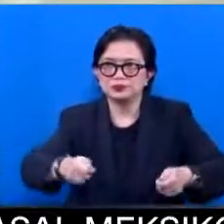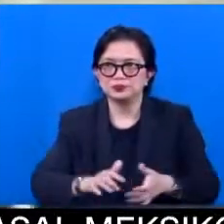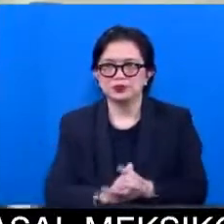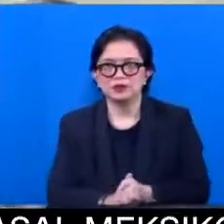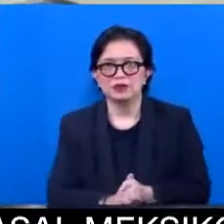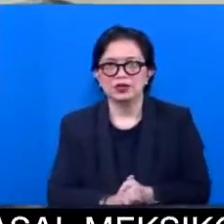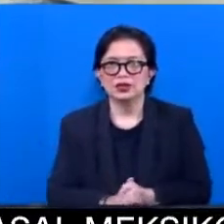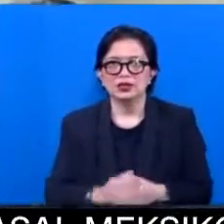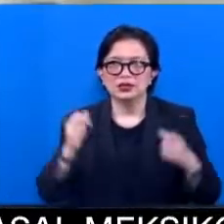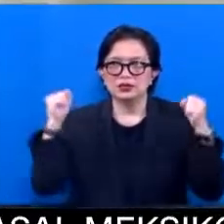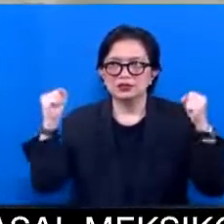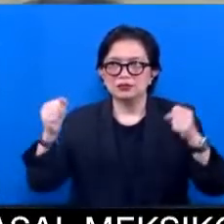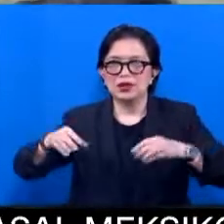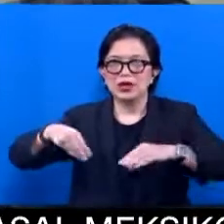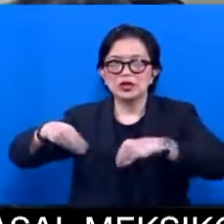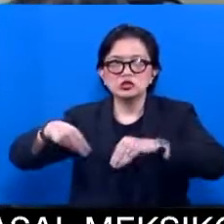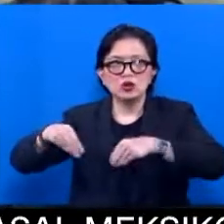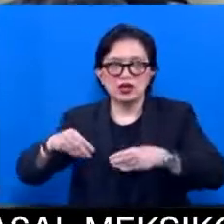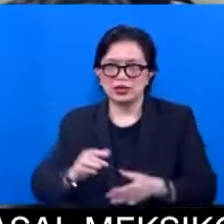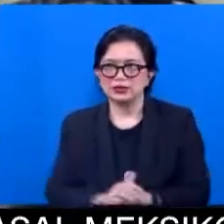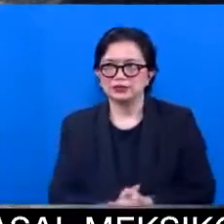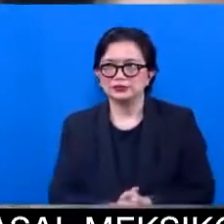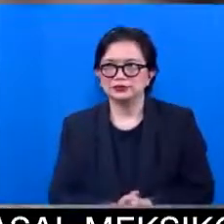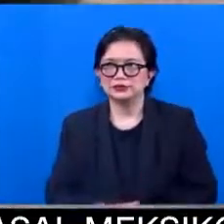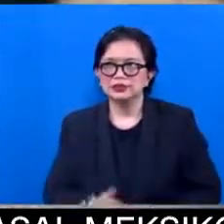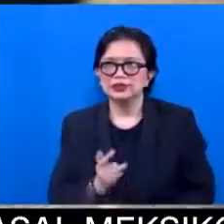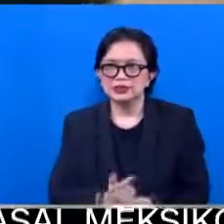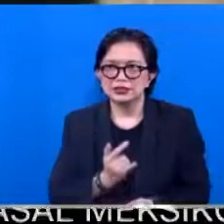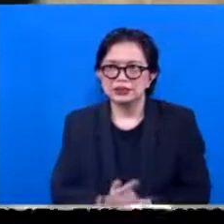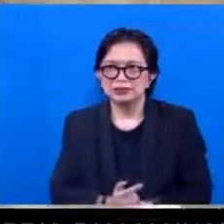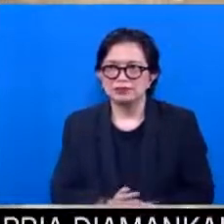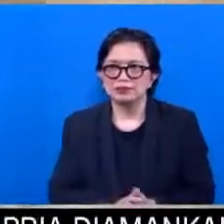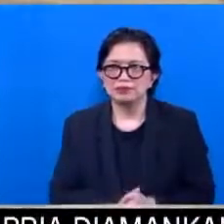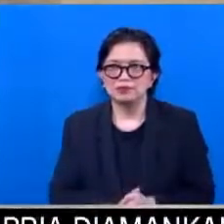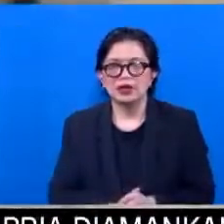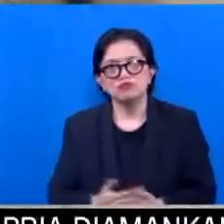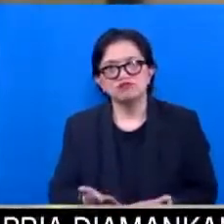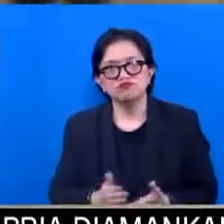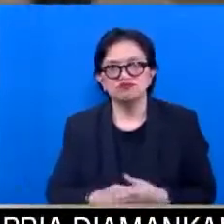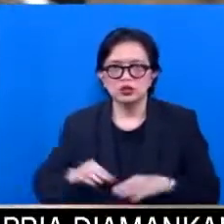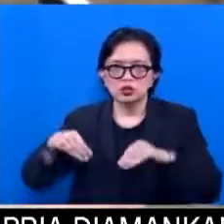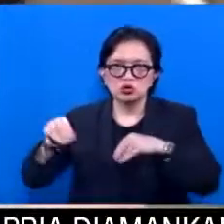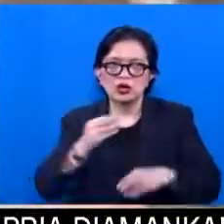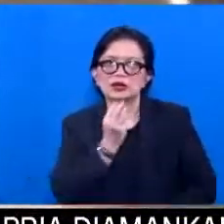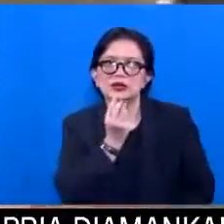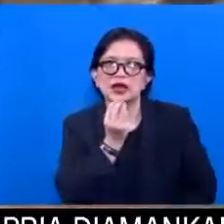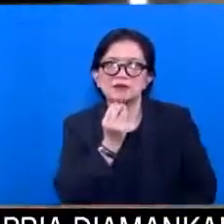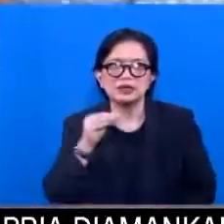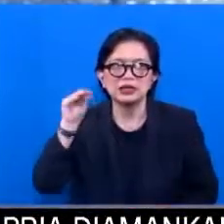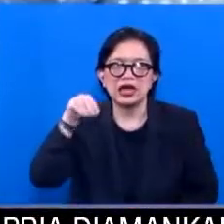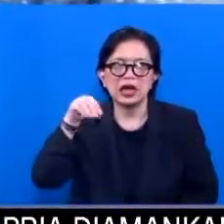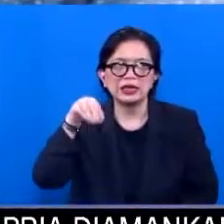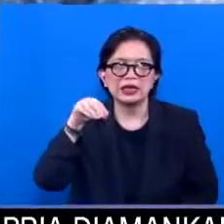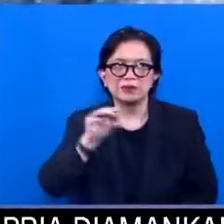apa ya, nggak putus asa itu. Kadang jualan kambing, kadang ayam, kadang entok